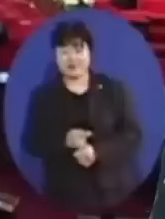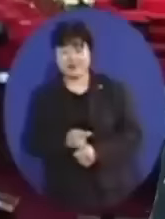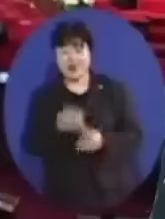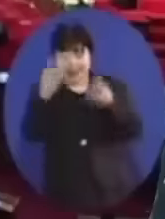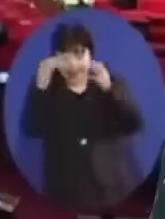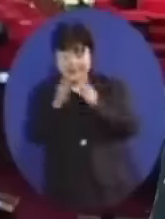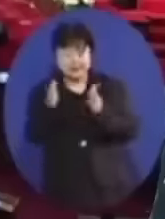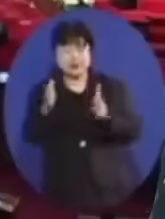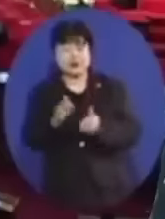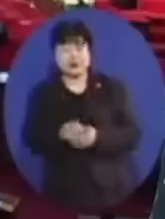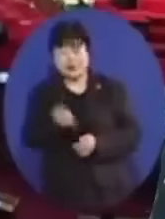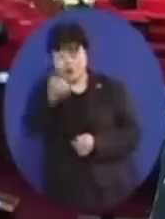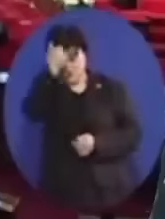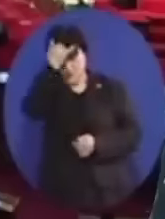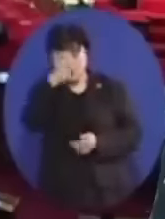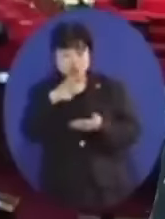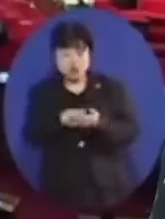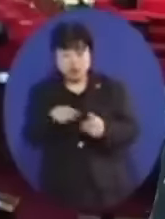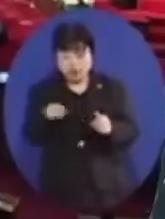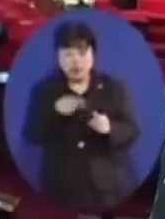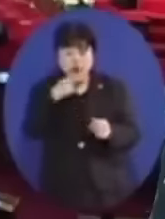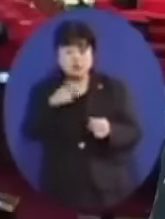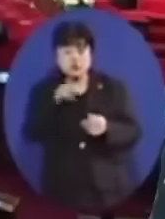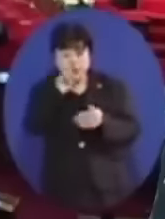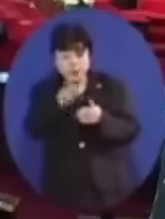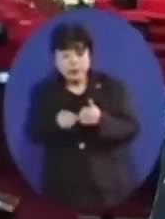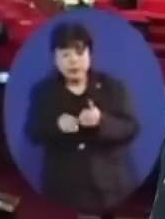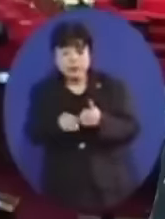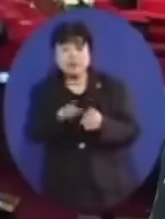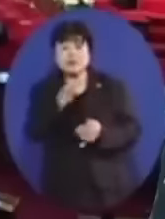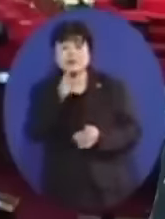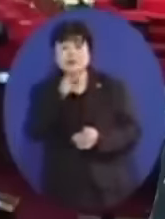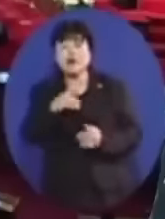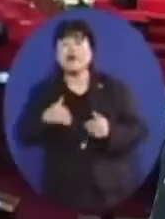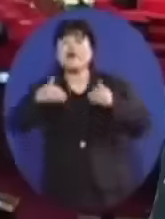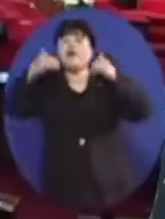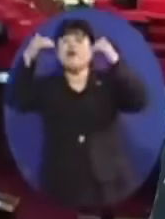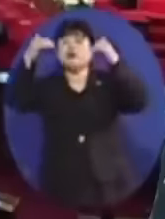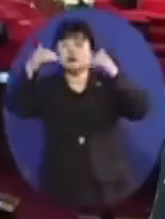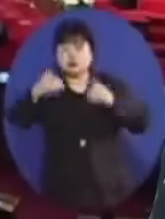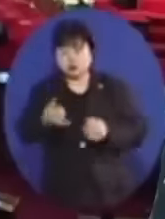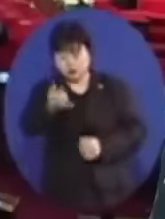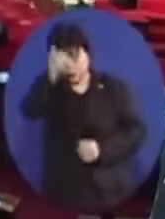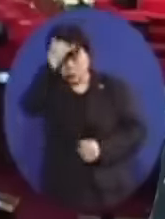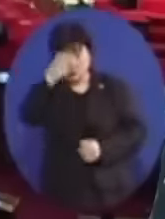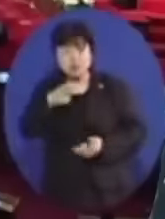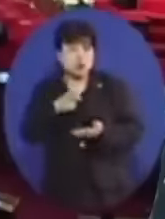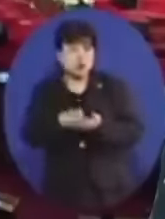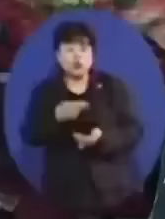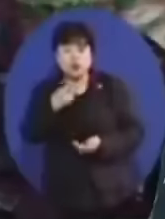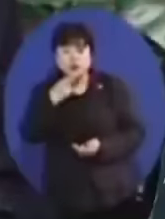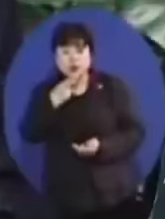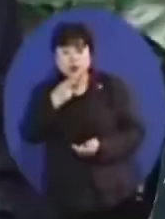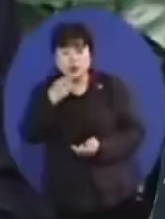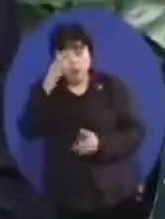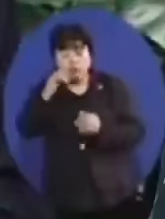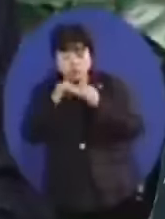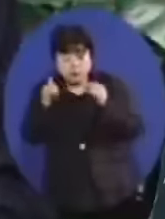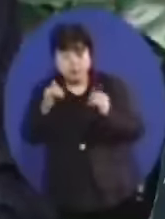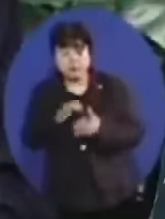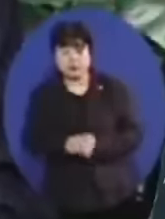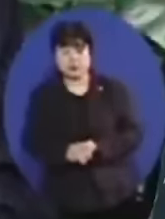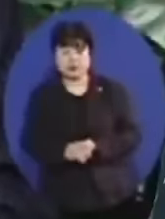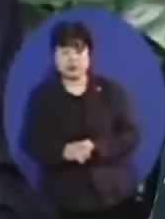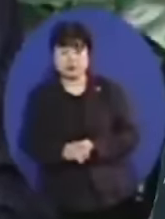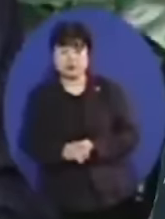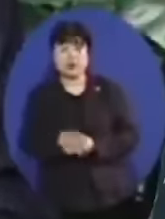때부터 윤리와 도덕적인 생각을 안 가르치면 커서 그렇게 되잖아요. 우리 한국 사람들이